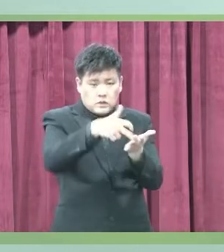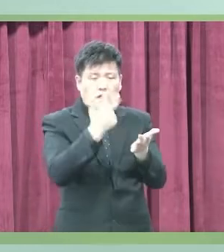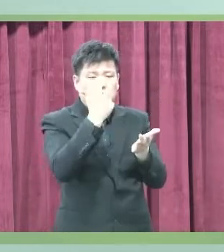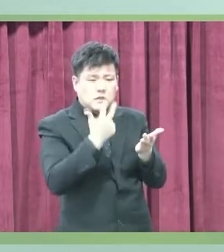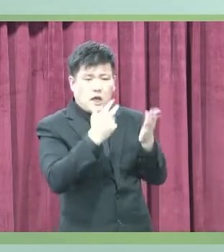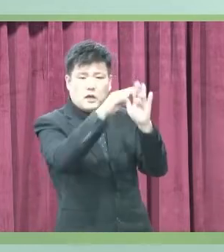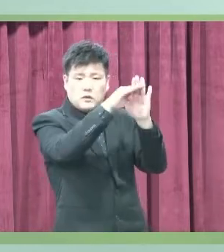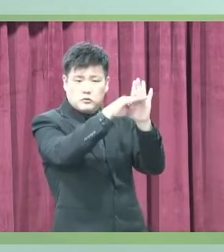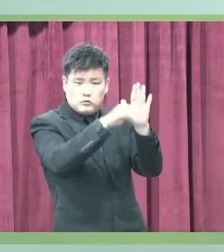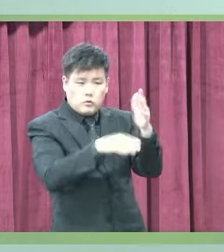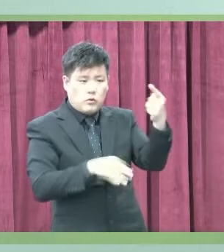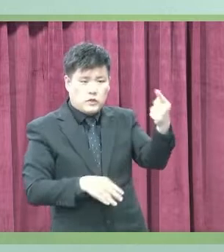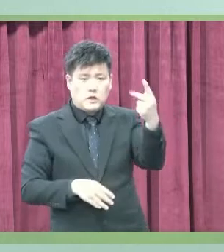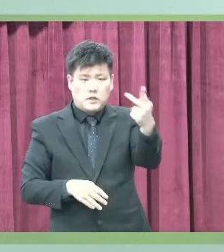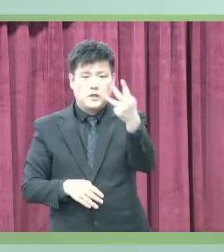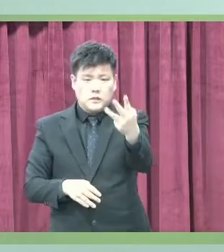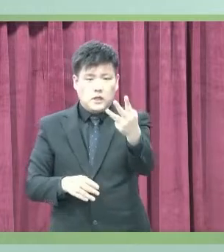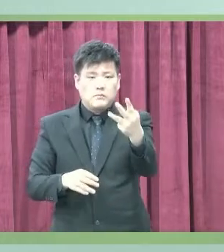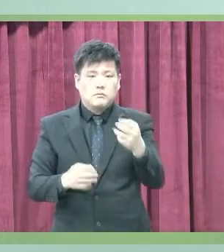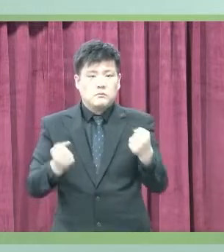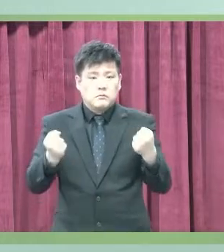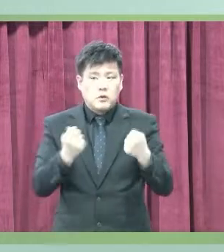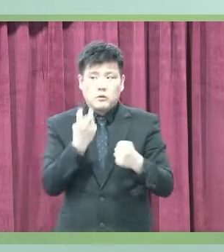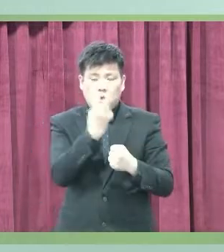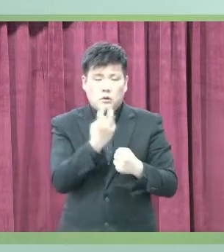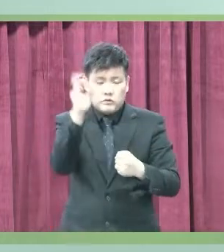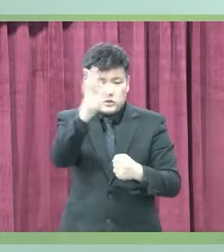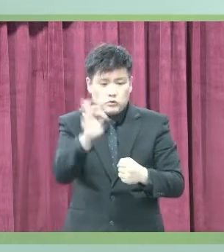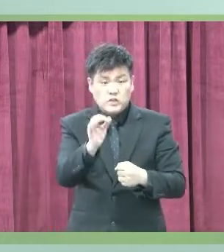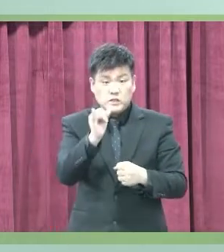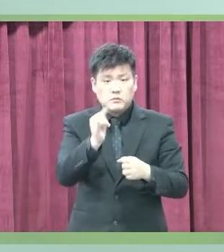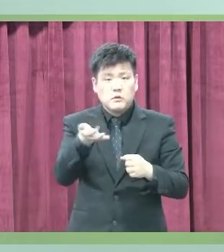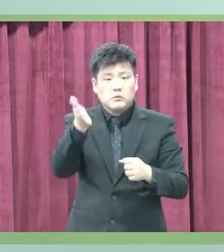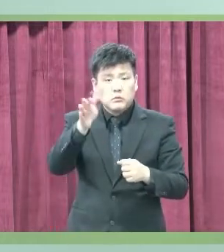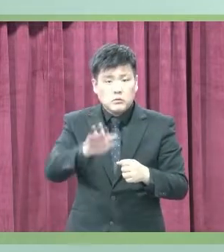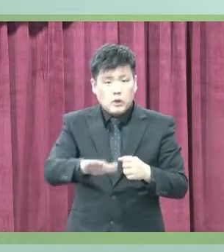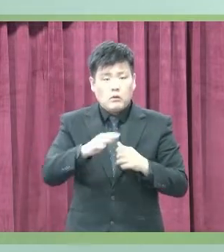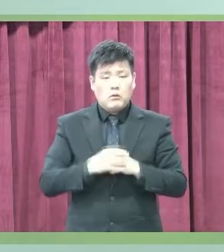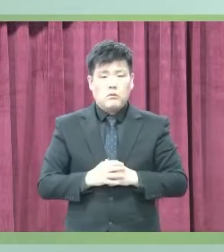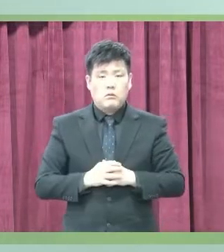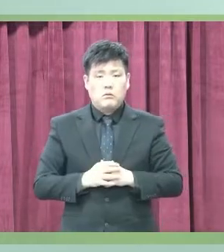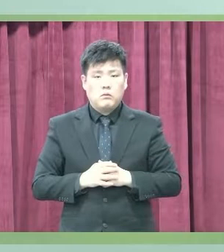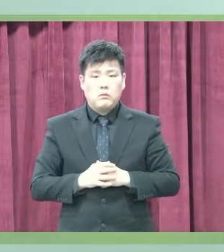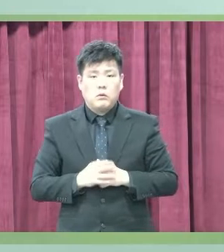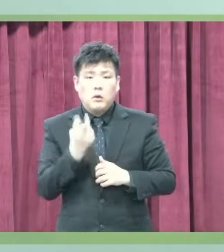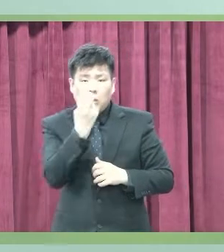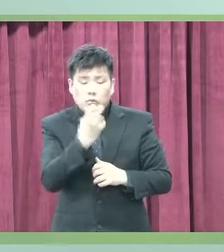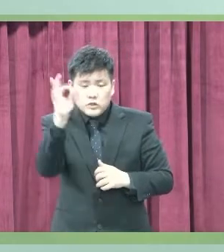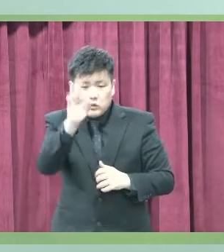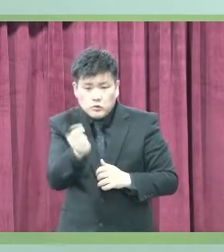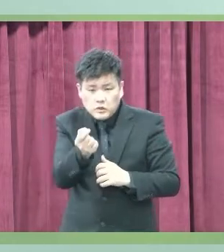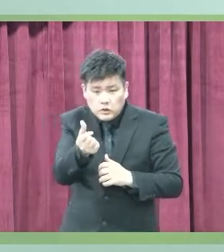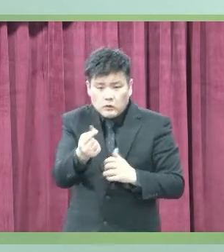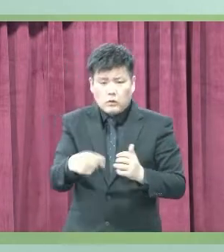순으로 높은 수검률을 나타내고 있습니다. 반면에 그 낮은 수검률은